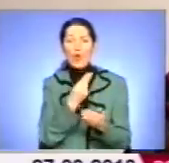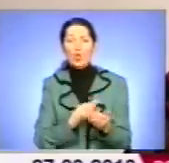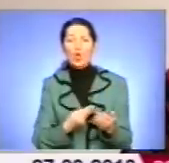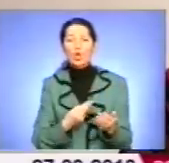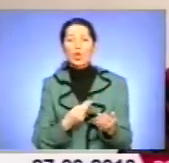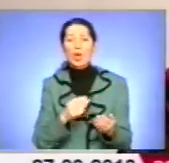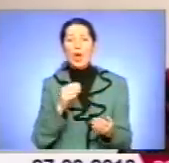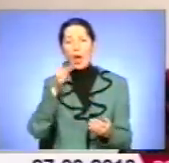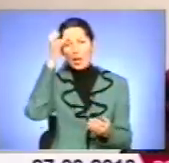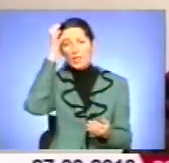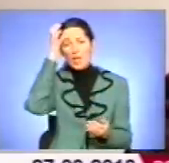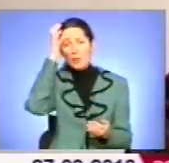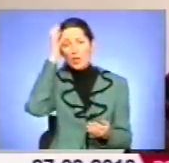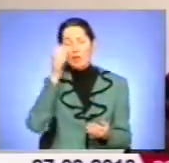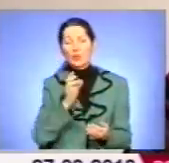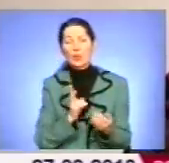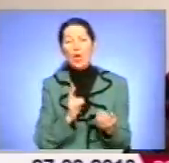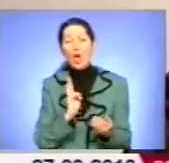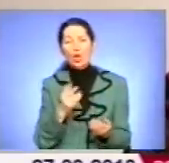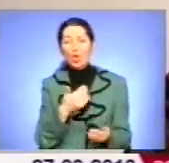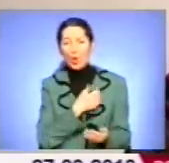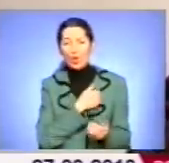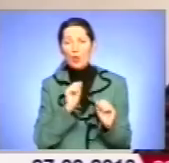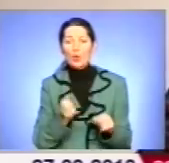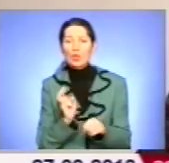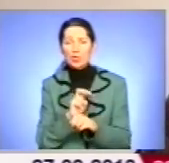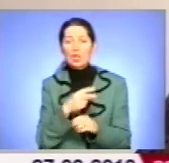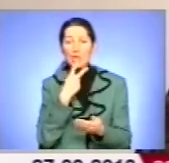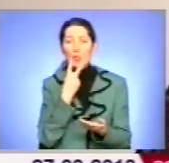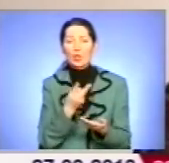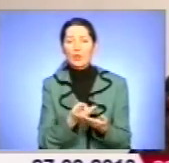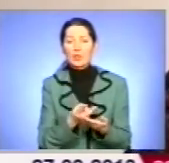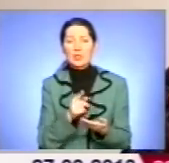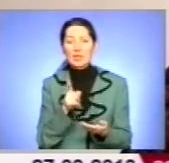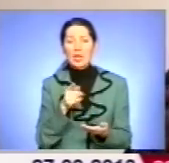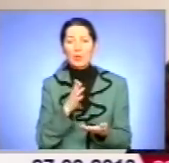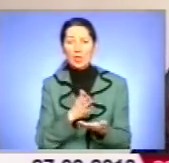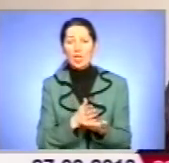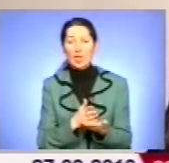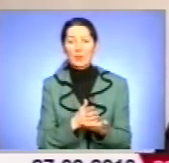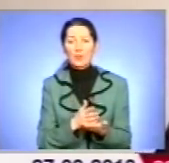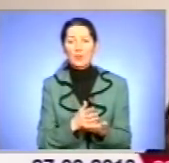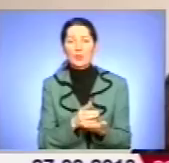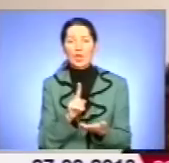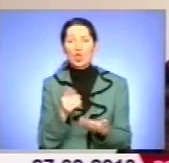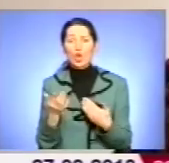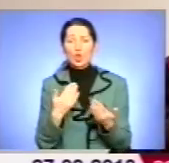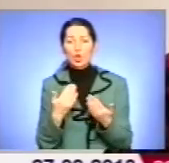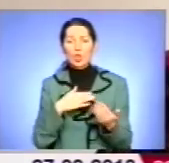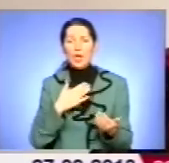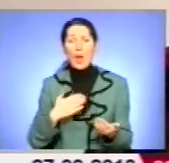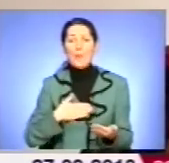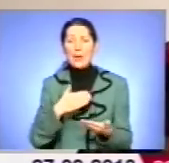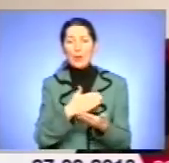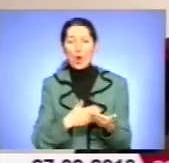художній академії. Якби хтось хотів, то може зайти і подивитися. Вона є. Ну, а що стосується моєї